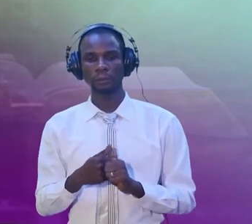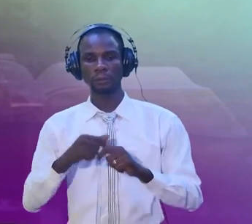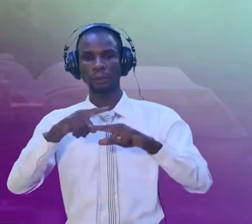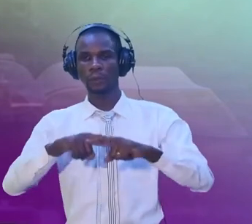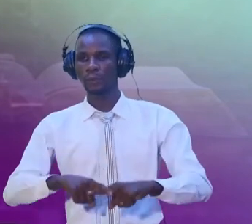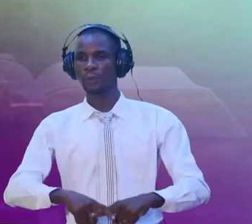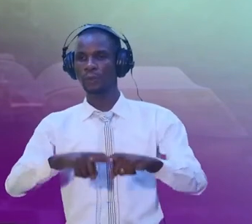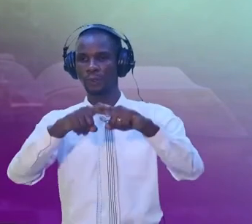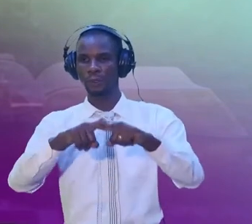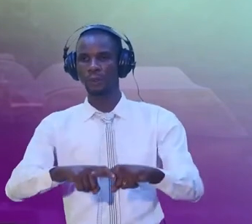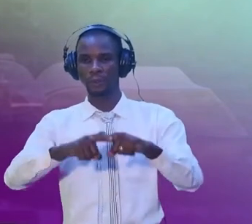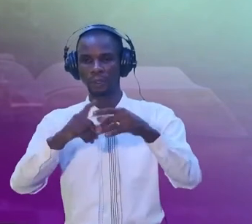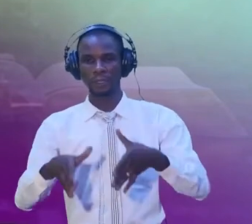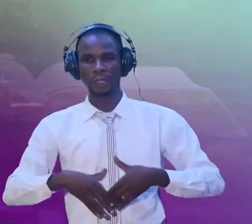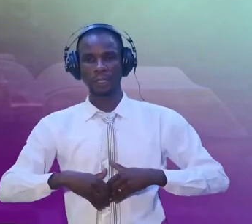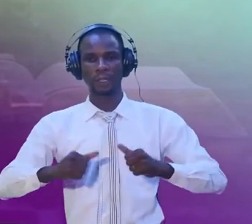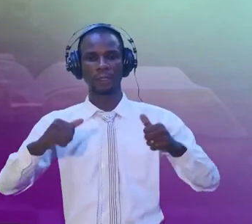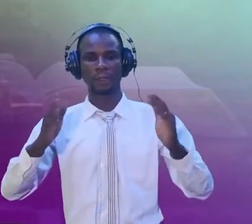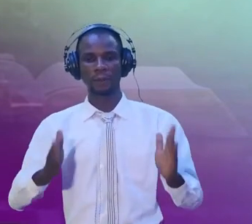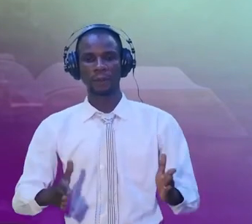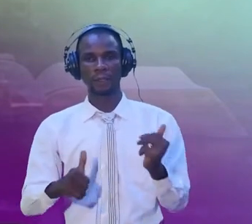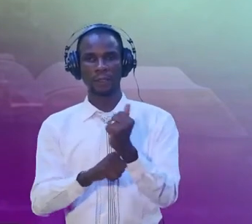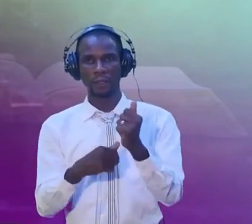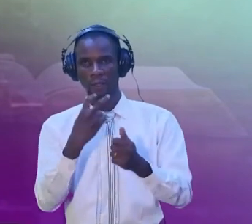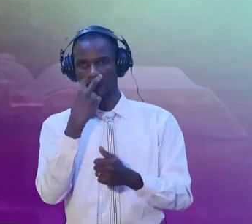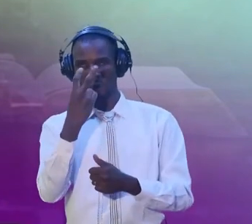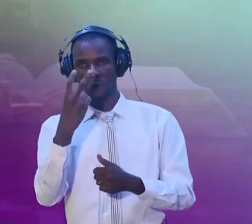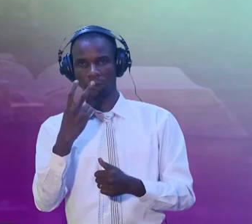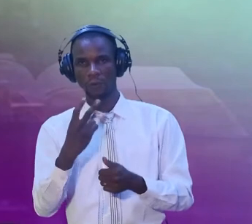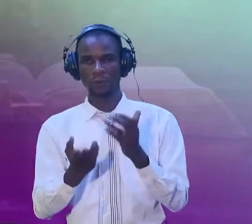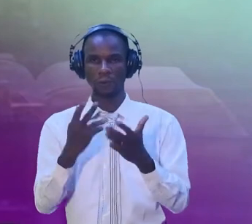itakuletea madhara fulani yanayofuata.